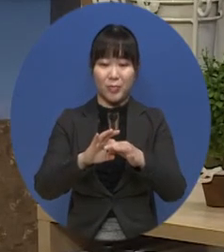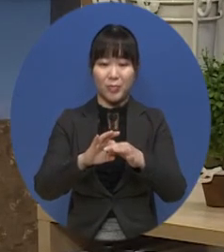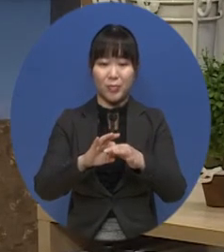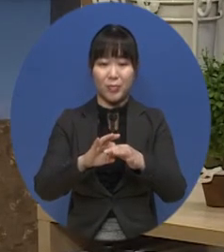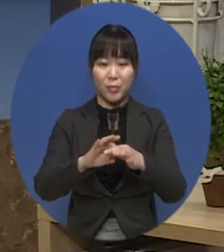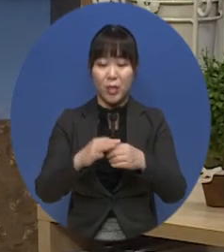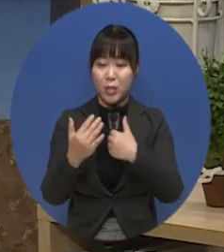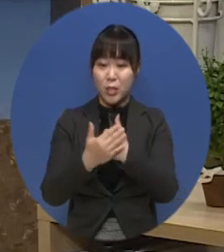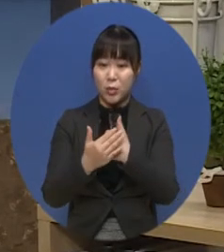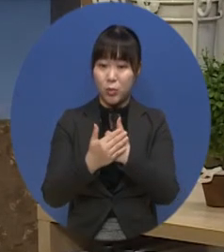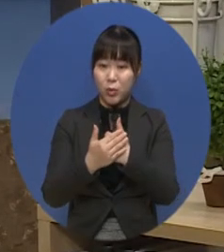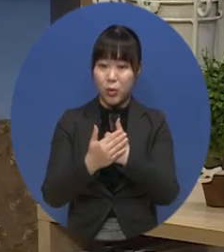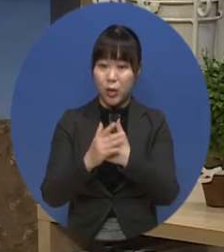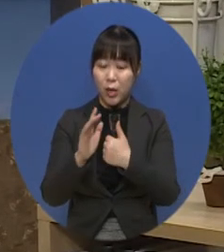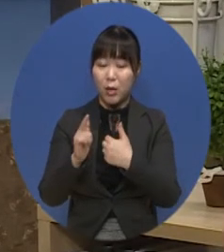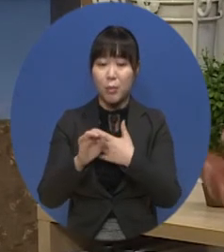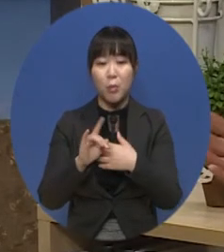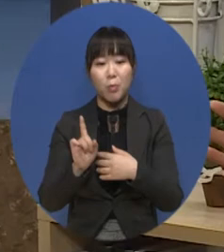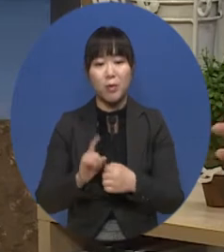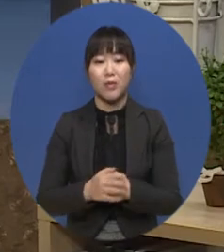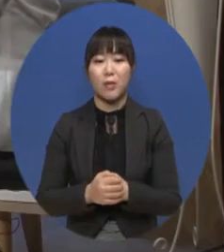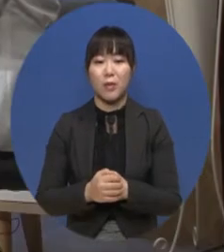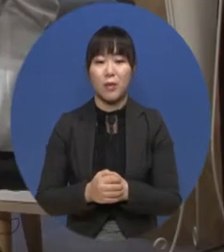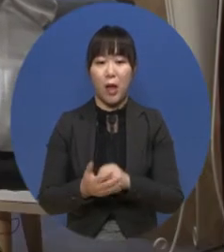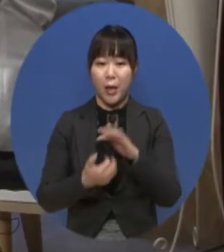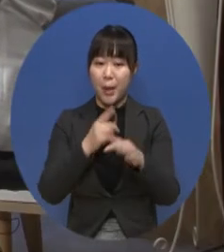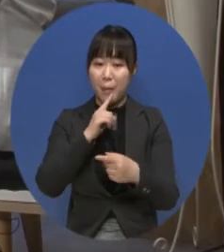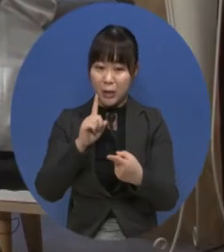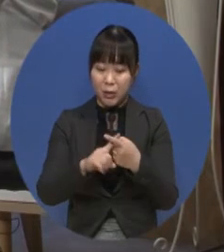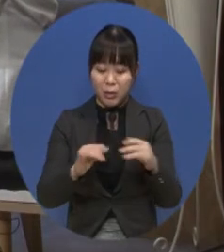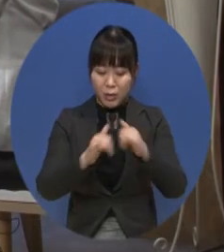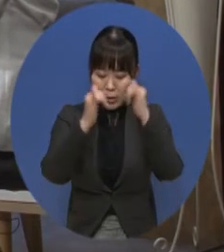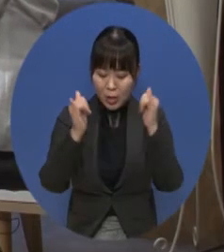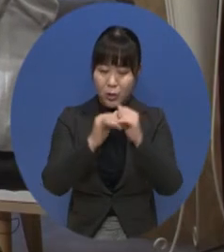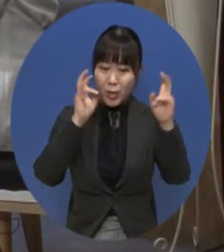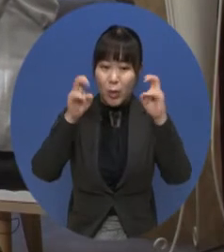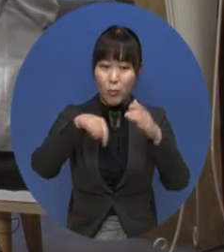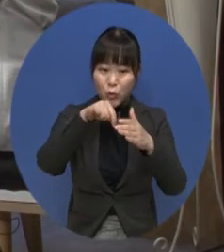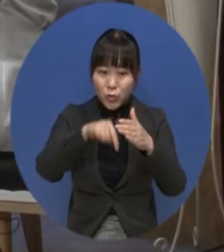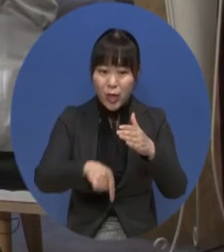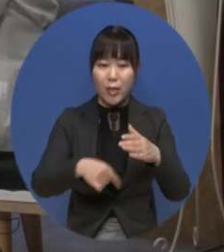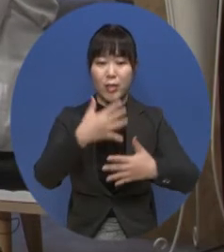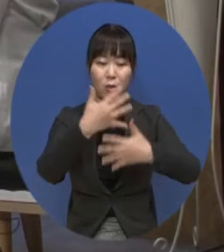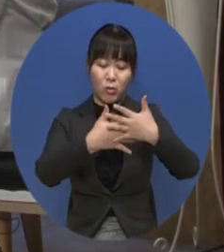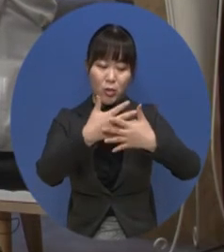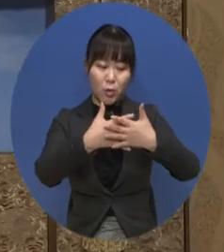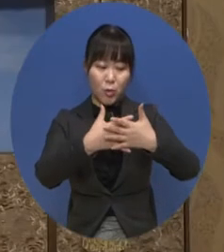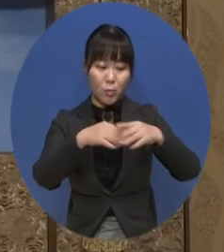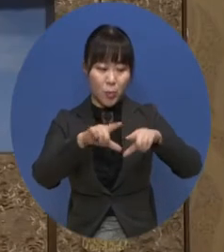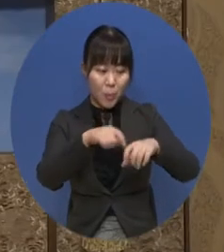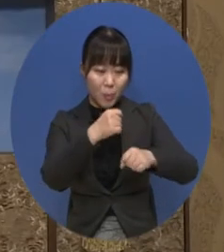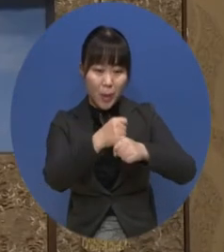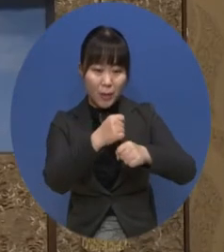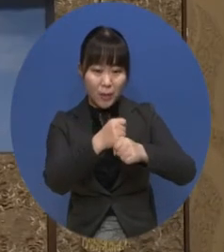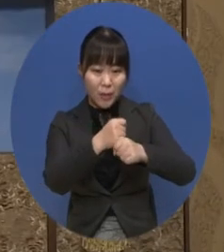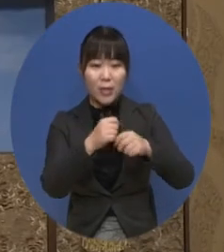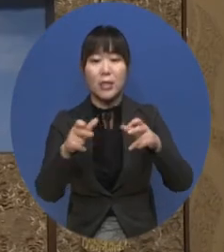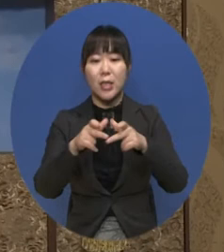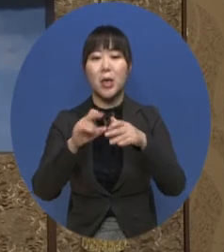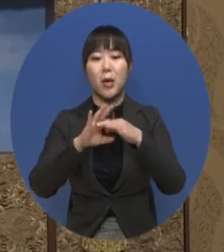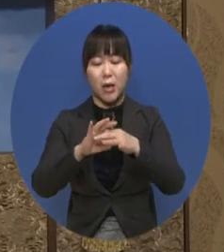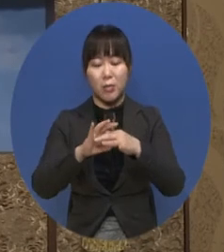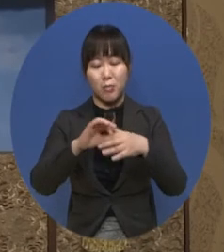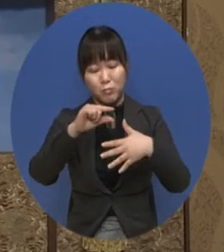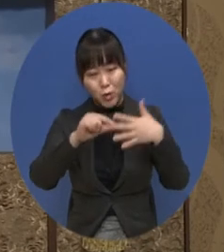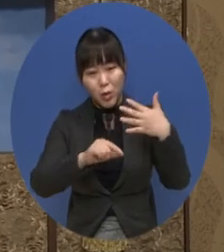뭐 지원이 들어가는 건가요? 아니면 아까 말씀드린 사회적 기업 중에 네. 영상을 주로 만드는 장애와 관련된